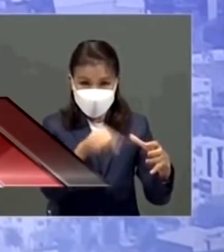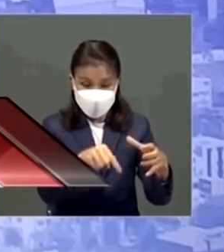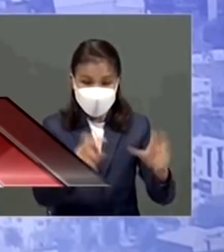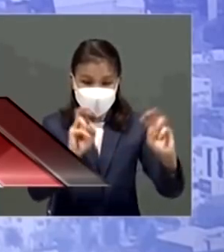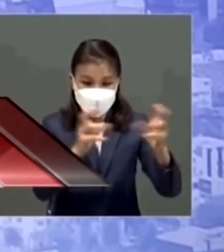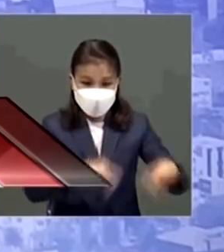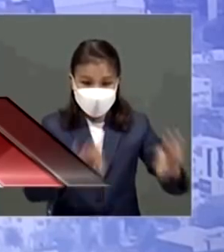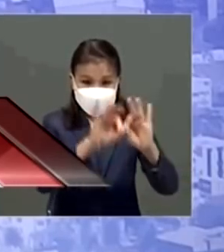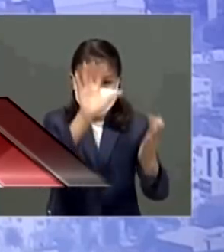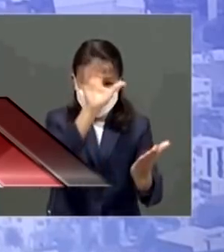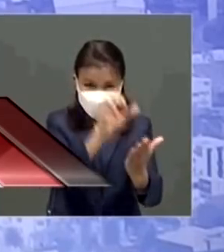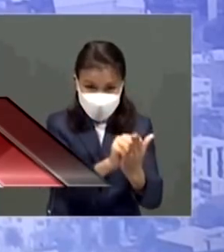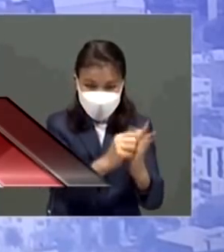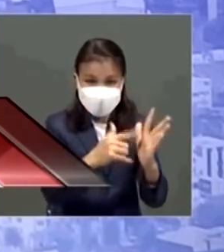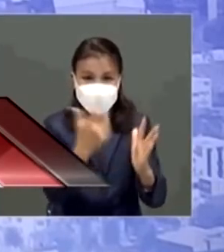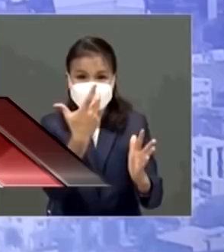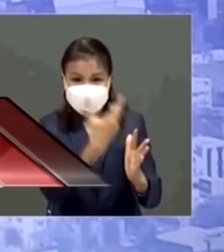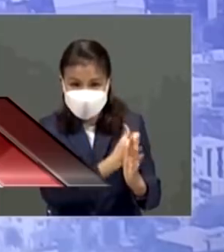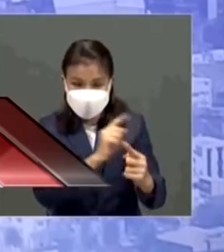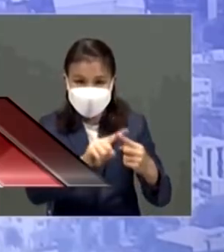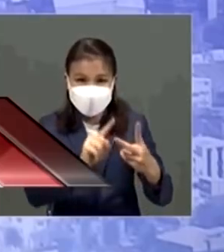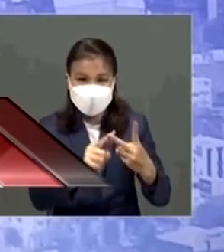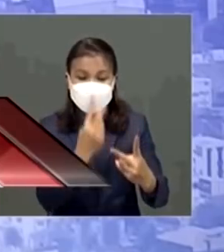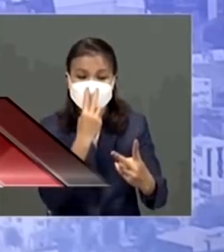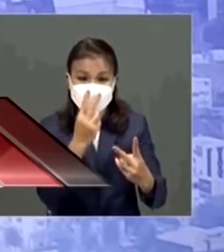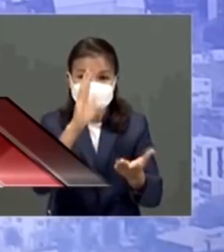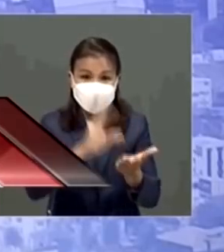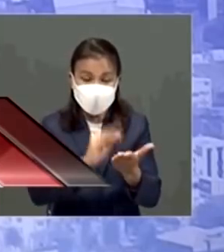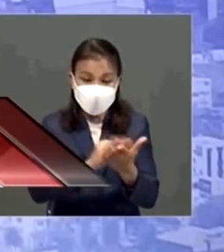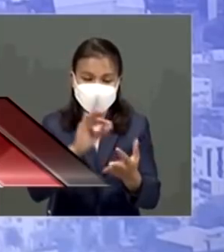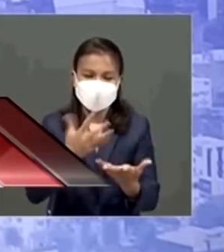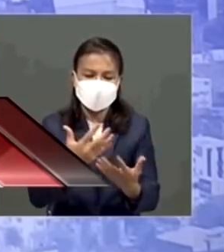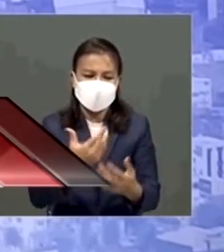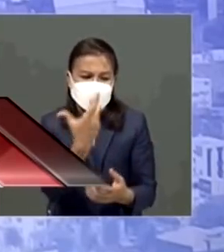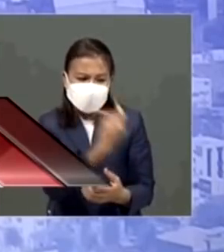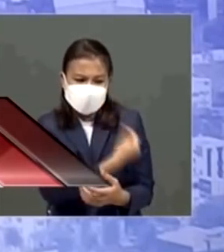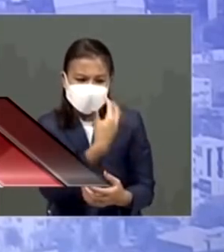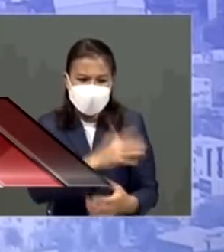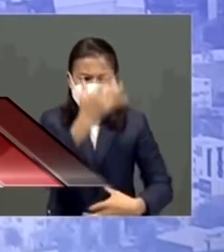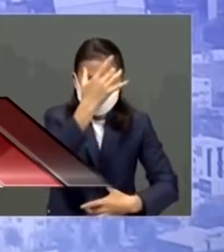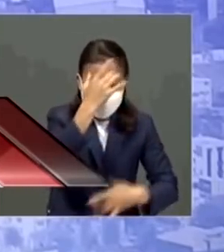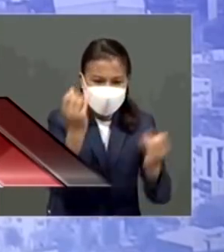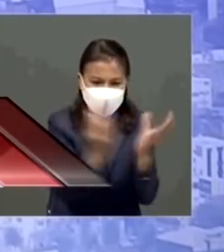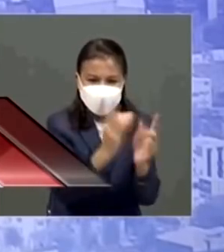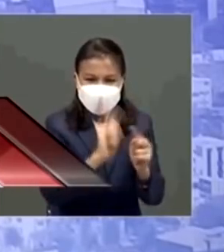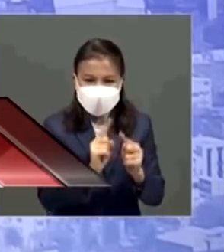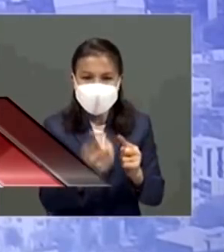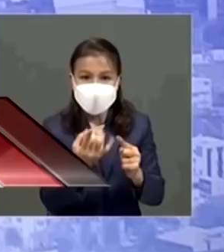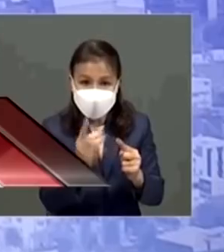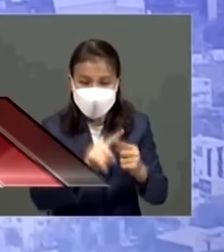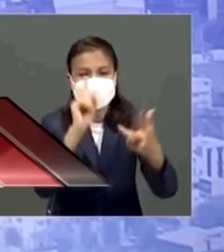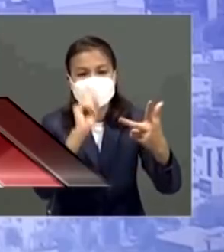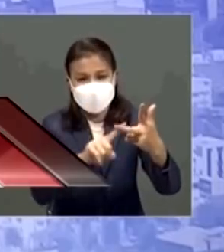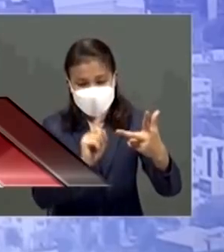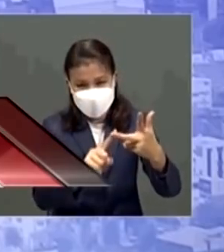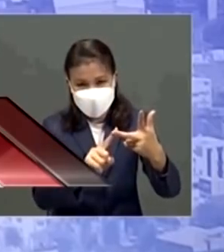3ข้อ1คือลงทะเบียน2คือการติดตามการฉีดเข็ม1เข็ม2และผลข้างเคียงและข้อที่